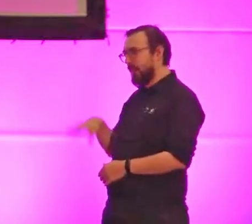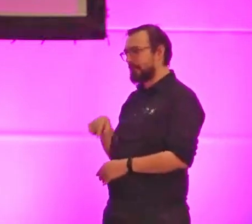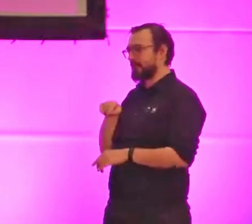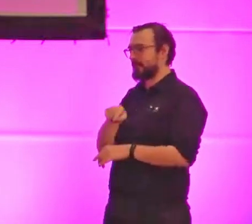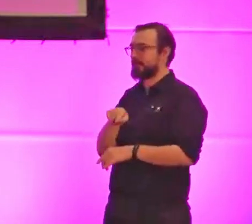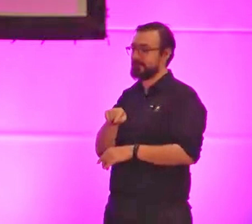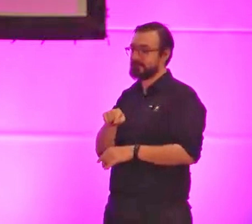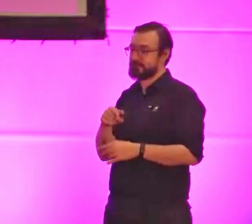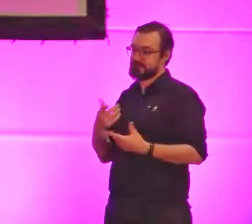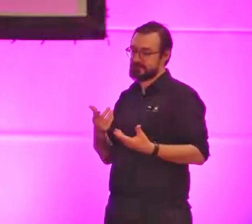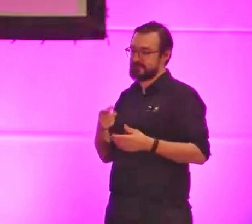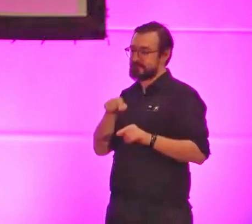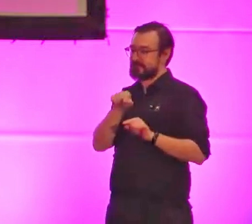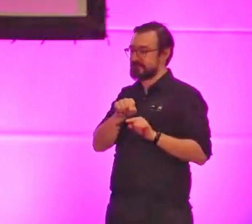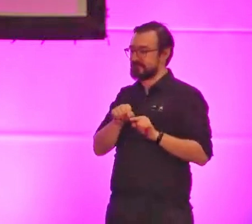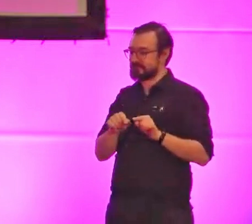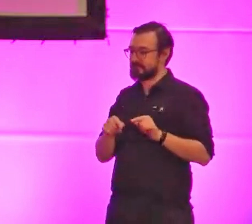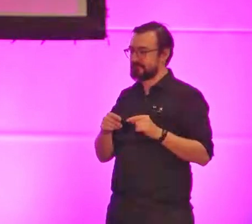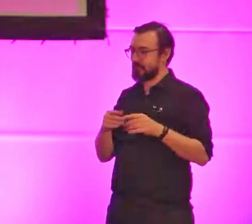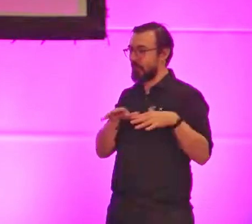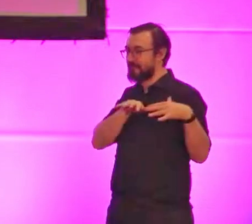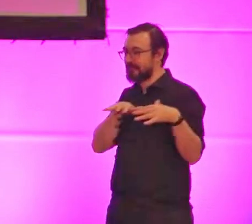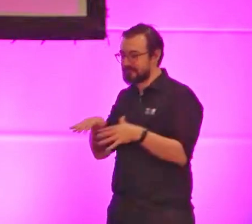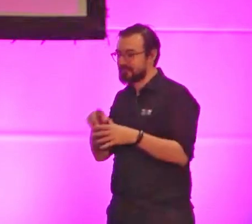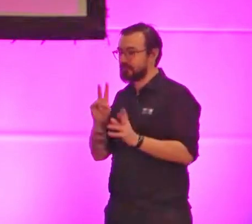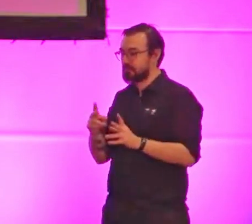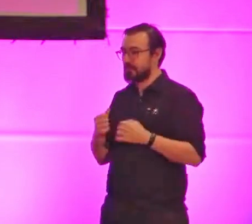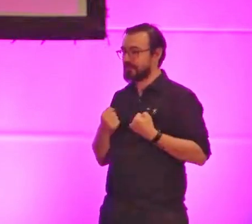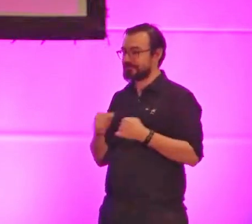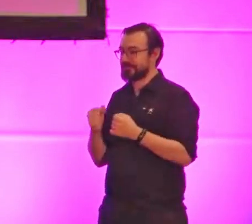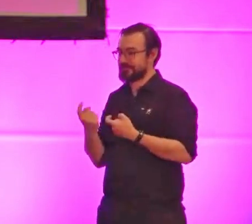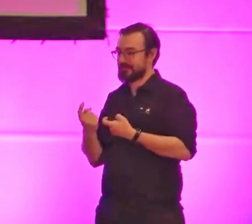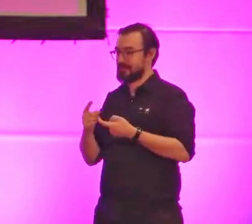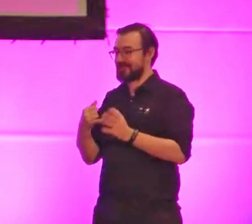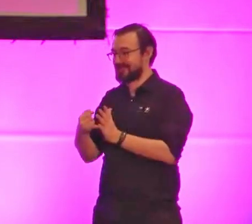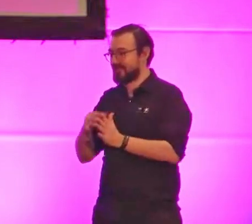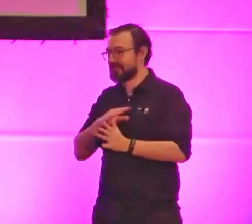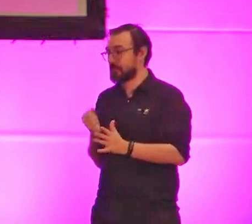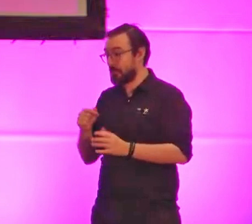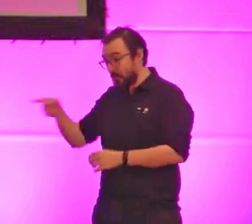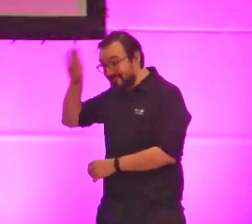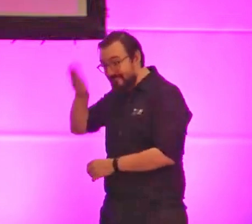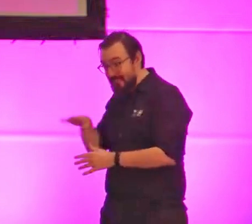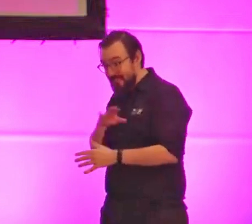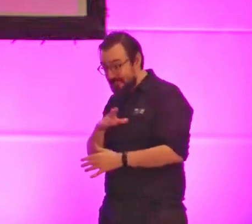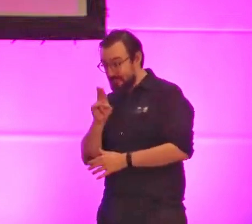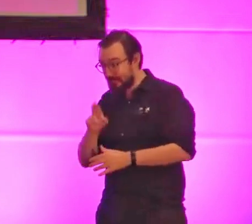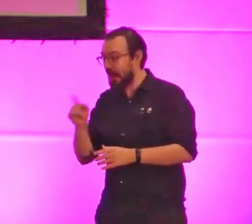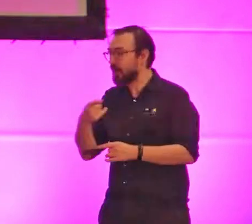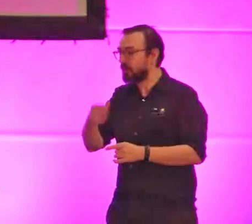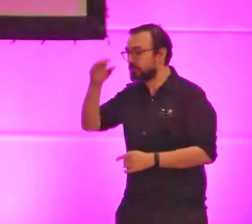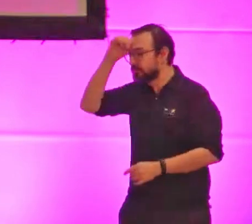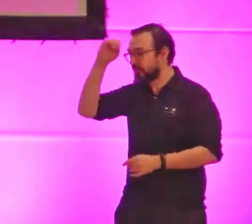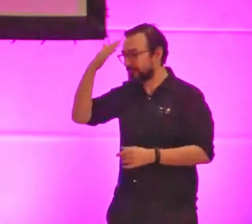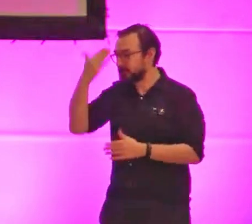om de här offensiverna där det gick bra? Visste de någonting om att det faktiskt gick